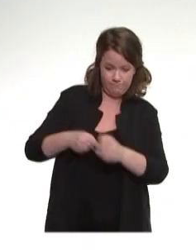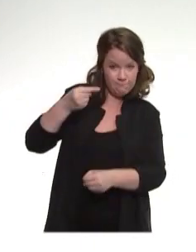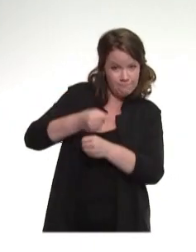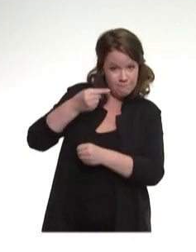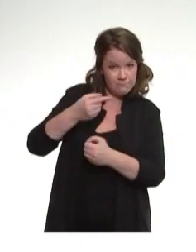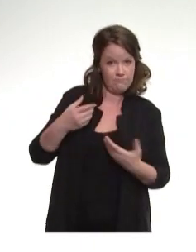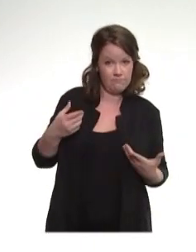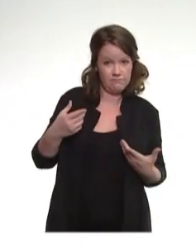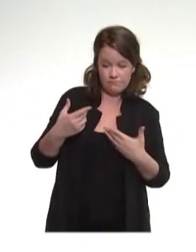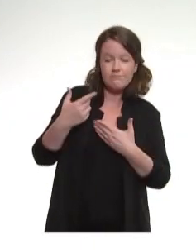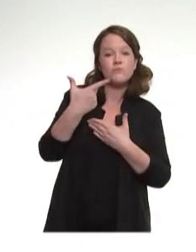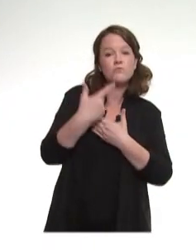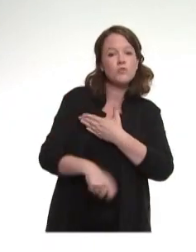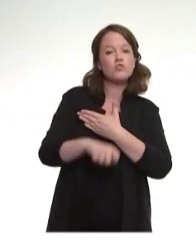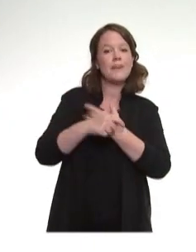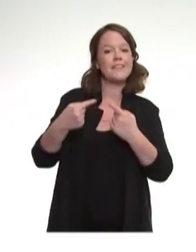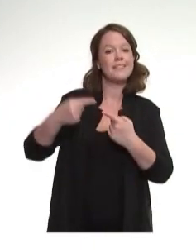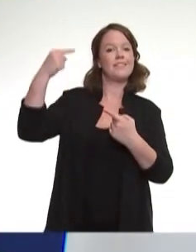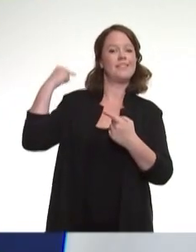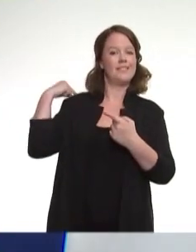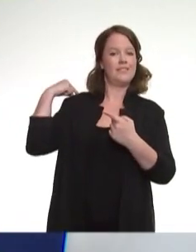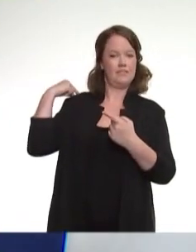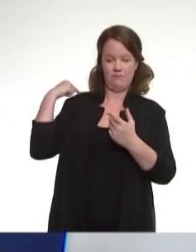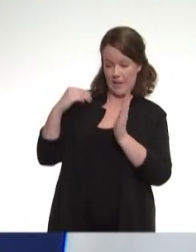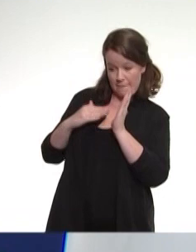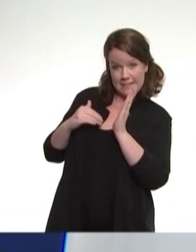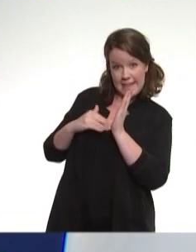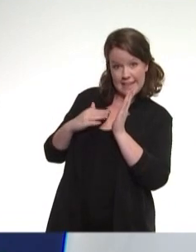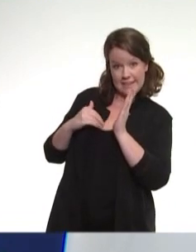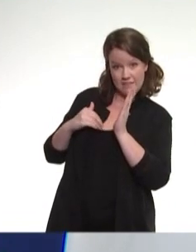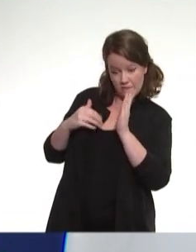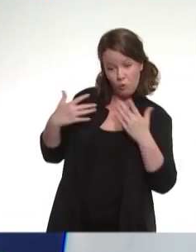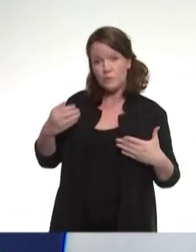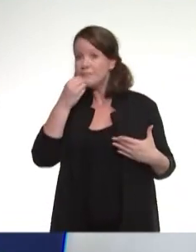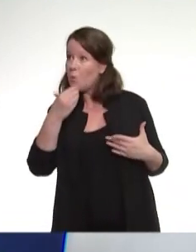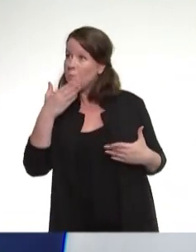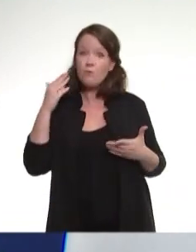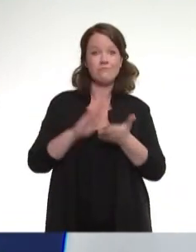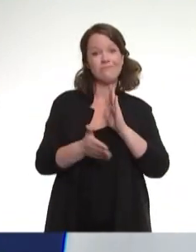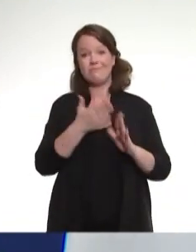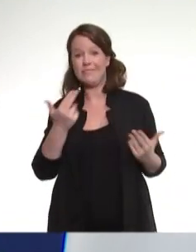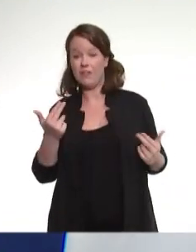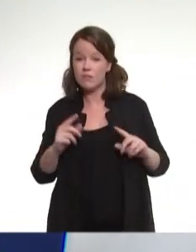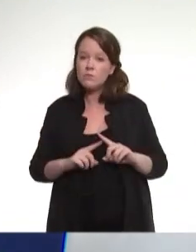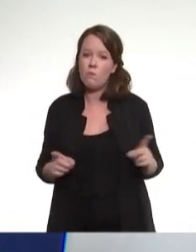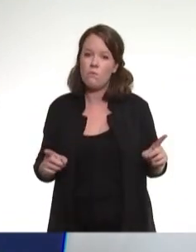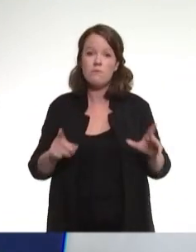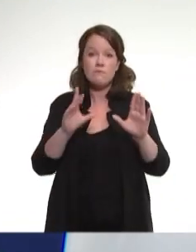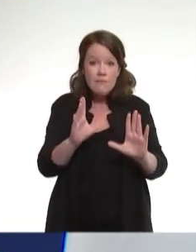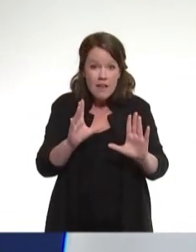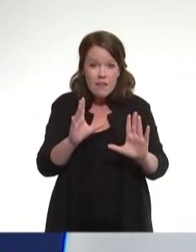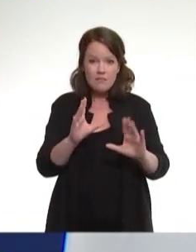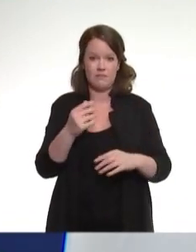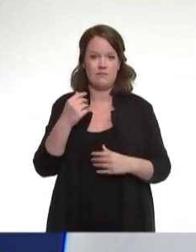marseille il y aurait forcément un impact à mesurer aujourd'hui c'est être en anticipation en revanche d'autres mesures avaient été mises en place à aix marseille et dans d'autres